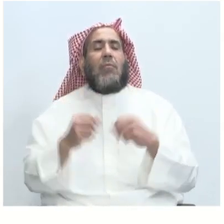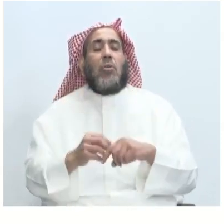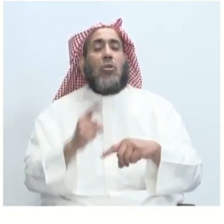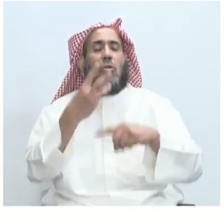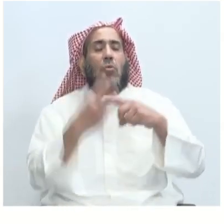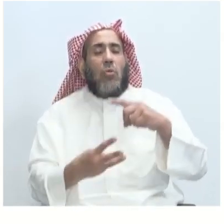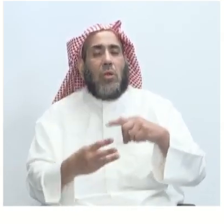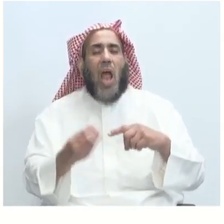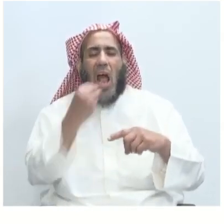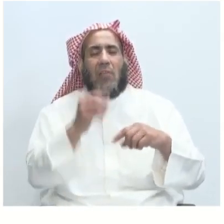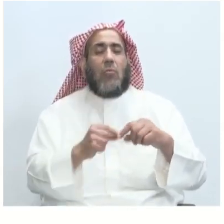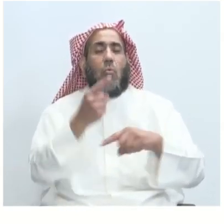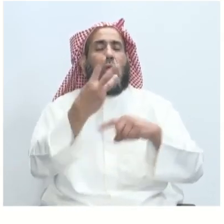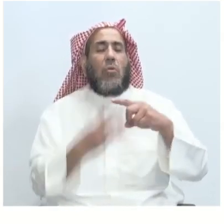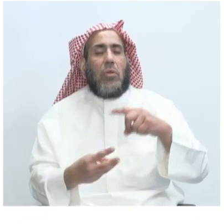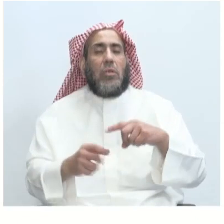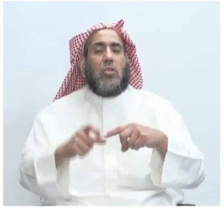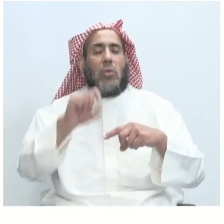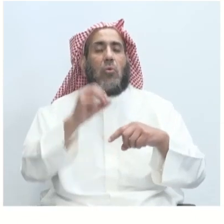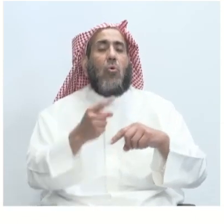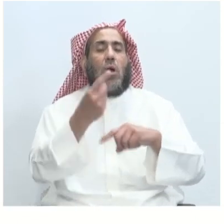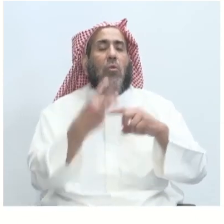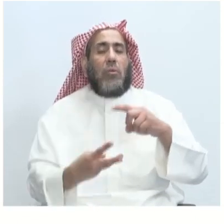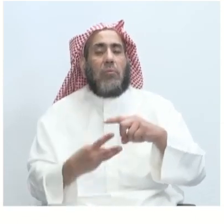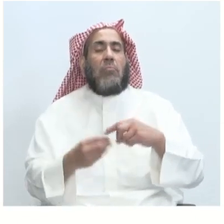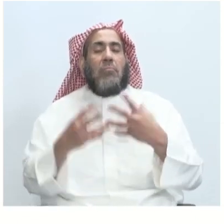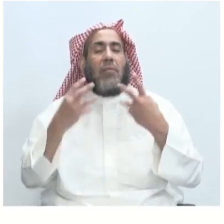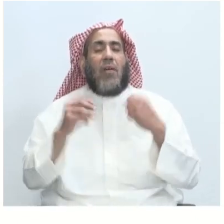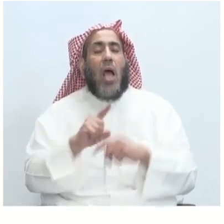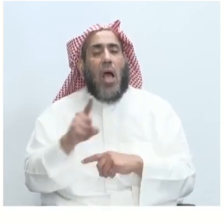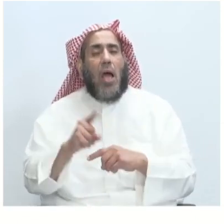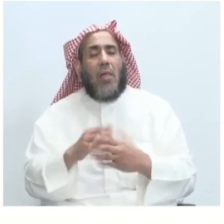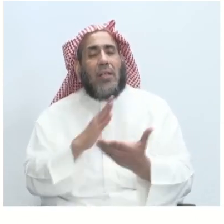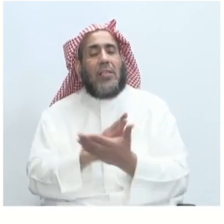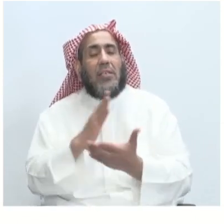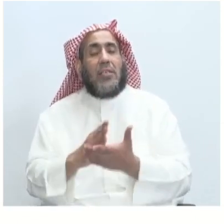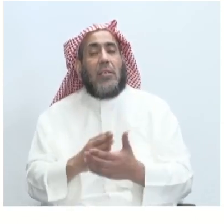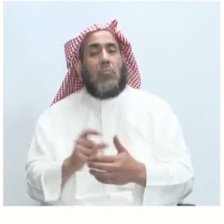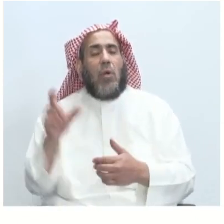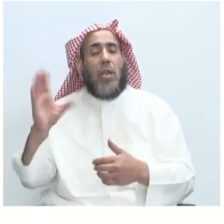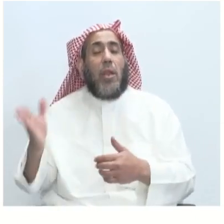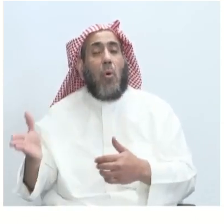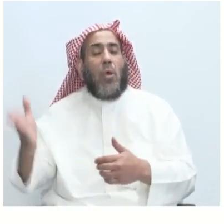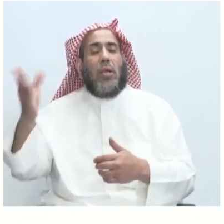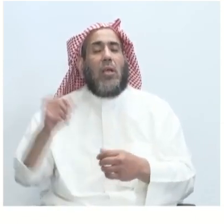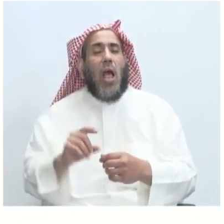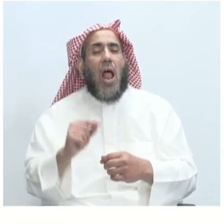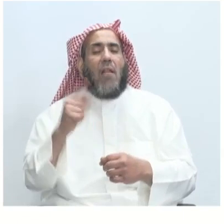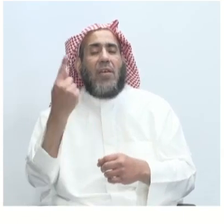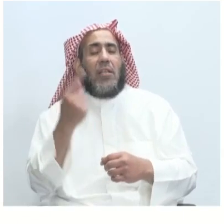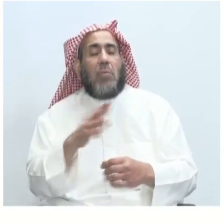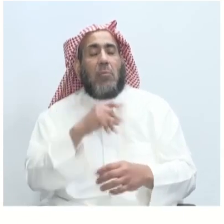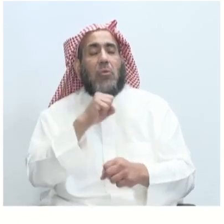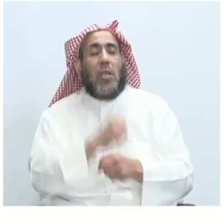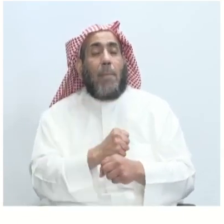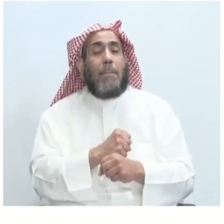لطعامه وثلث لشرابه وثلث لنفسه هذا التقسيم النبوي هذا التقسيم الفريد من النبي